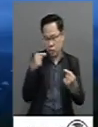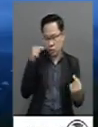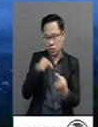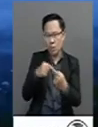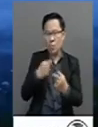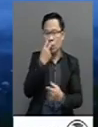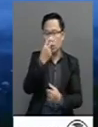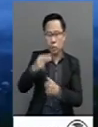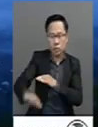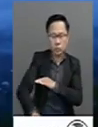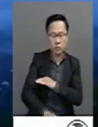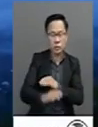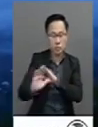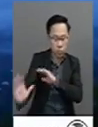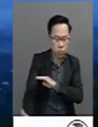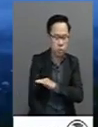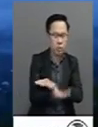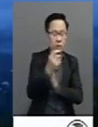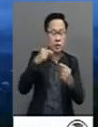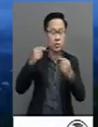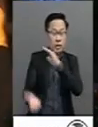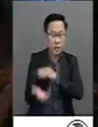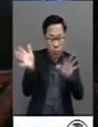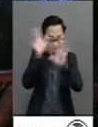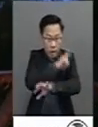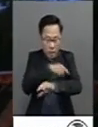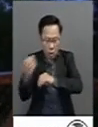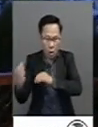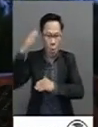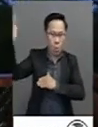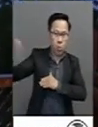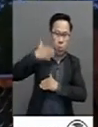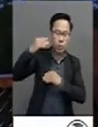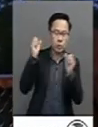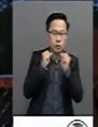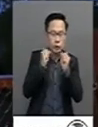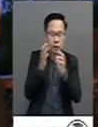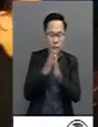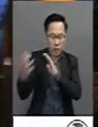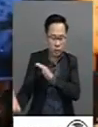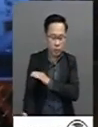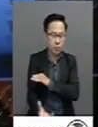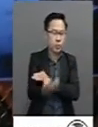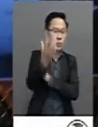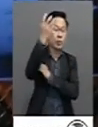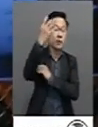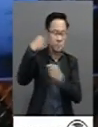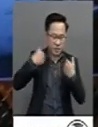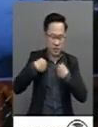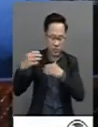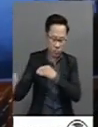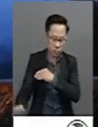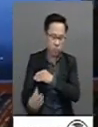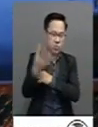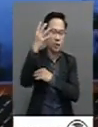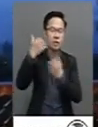เพื่อจะชมพระอาทิตย์ขึ้นค่ะท่ามกลางอากาศที่เย็นจัดแล้วก็ลมแรงซึ่งวันนี้ก็ถือเป็นวันแรกนะคะที่นักท่องเที่ยวเข้ามาเที่ยวในอุท